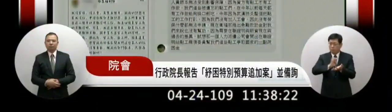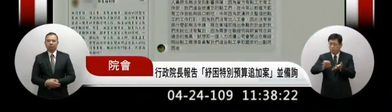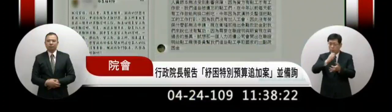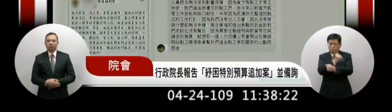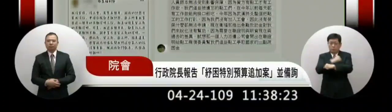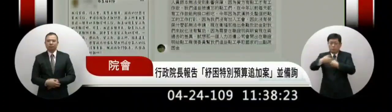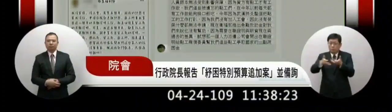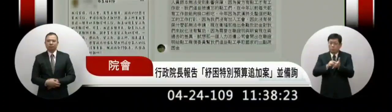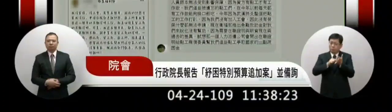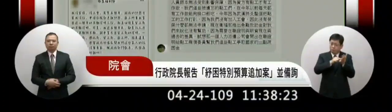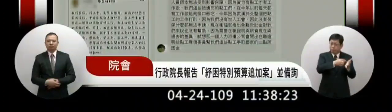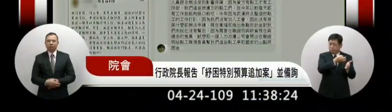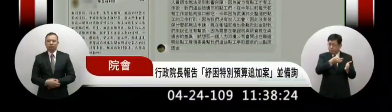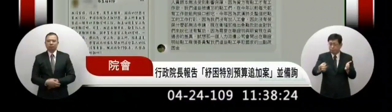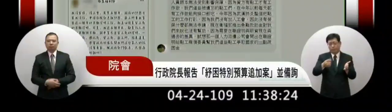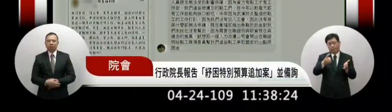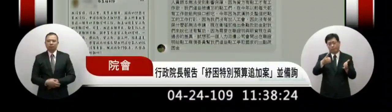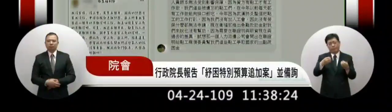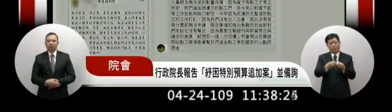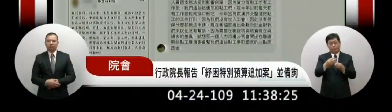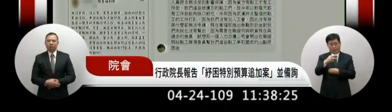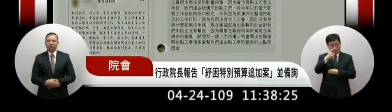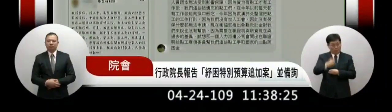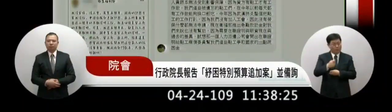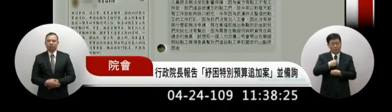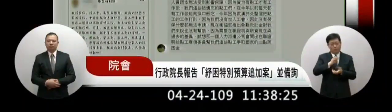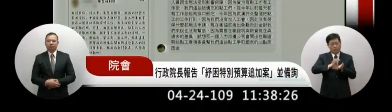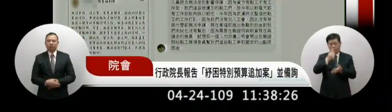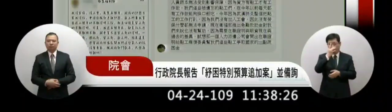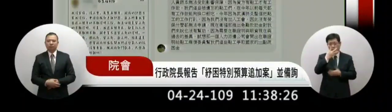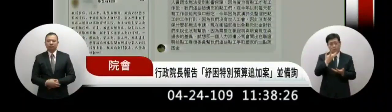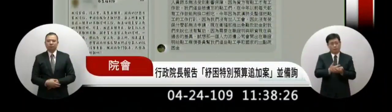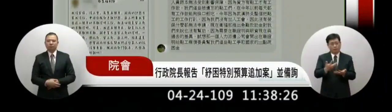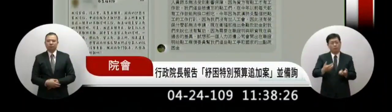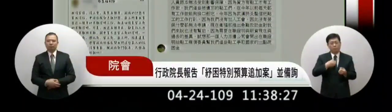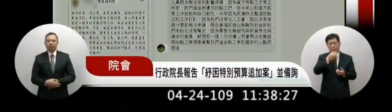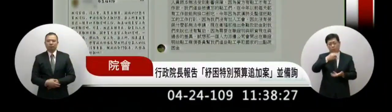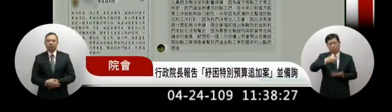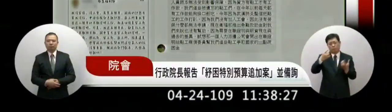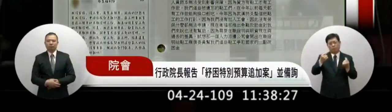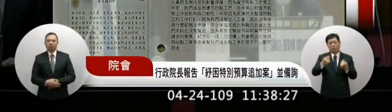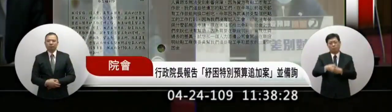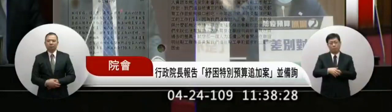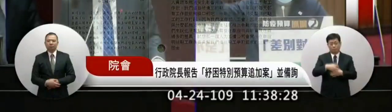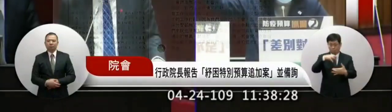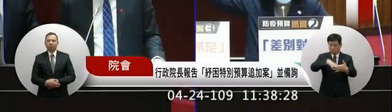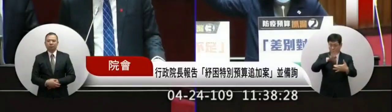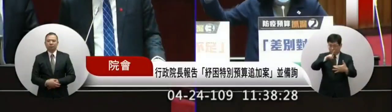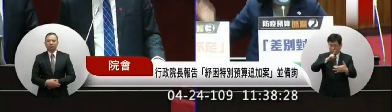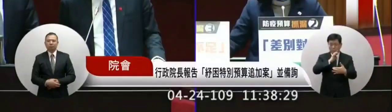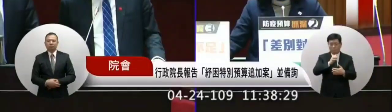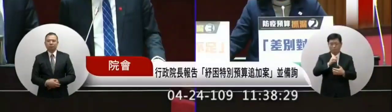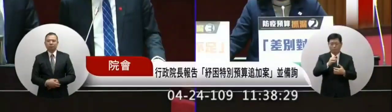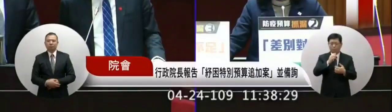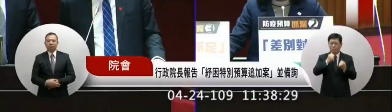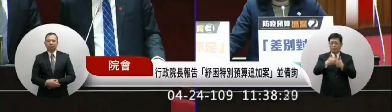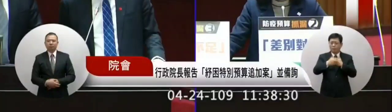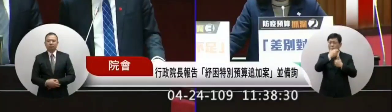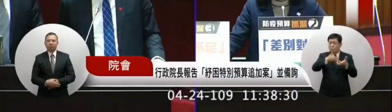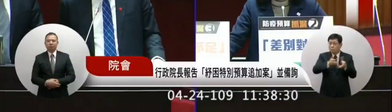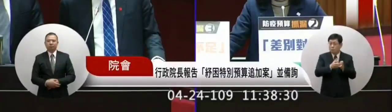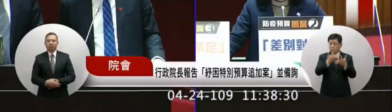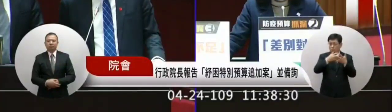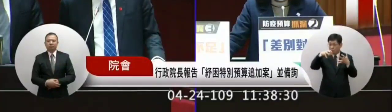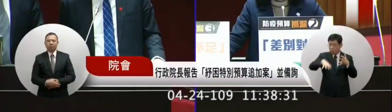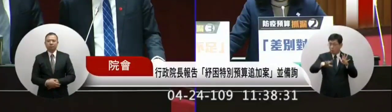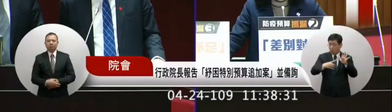个劳动部的这个自营作业者的300亿的部分的国人哦，也忧心忡忡。其中有一个写在这个卫福部的